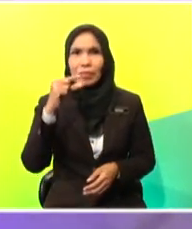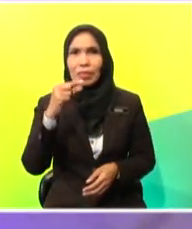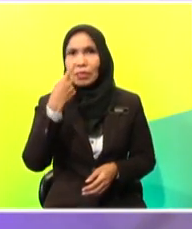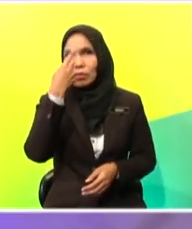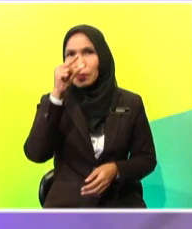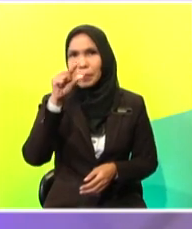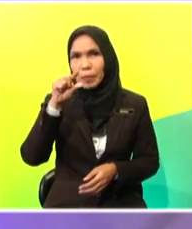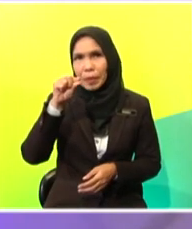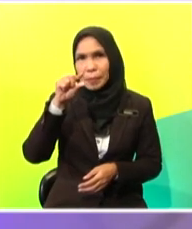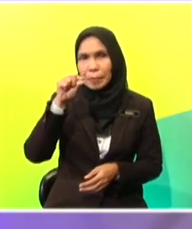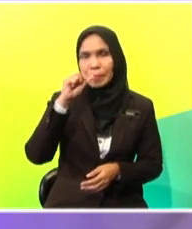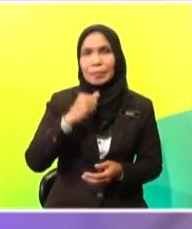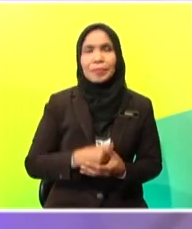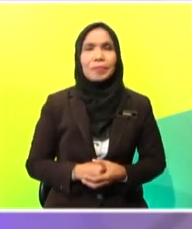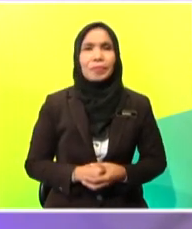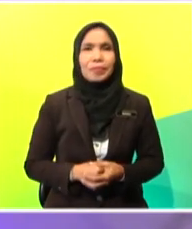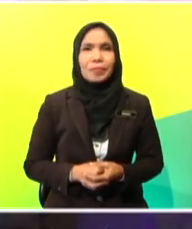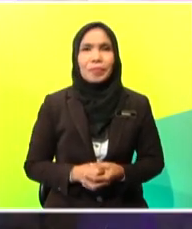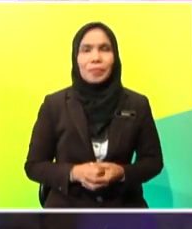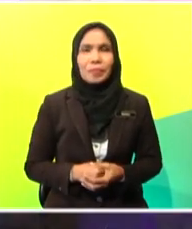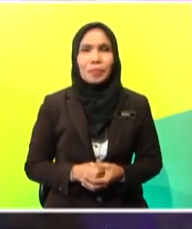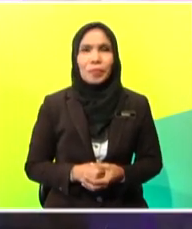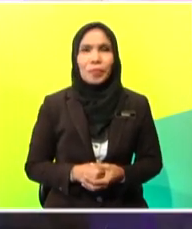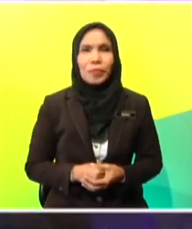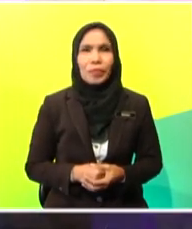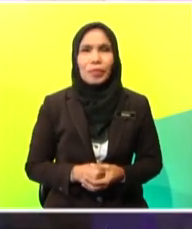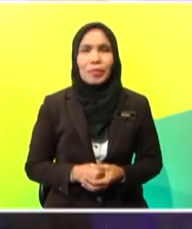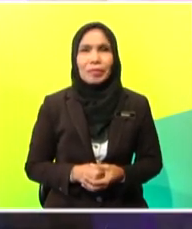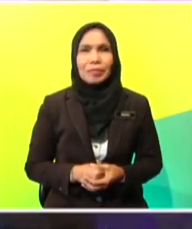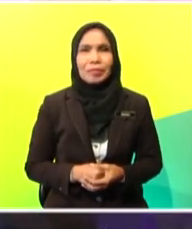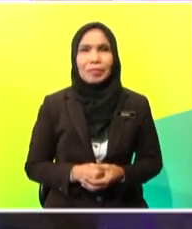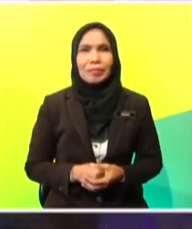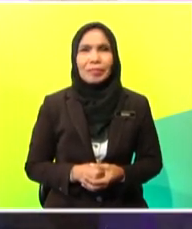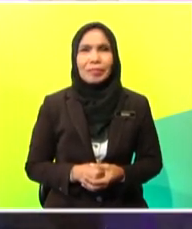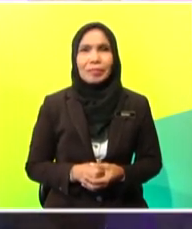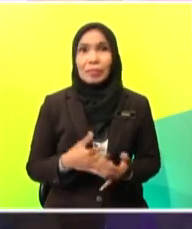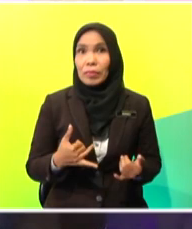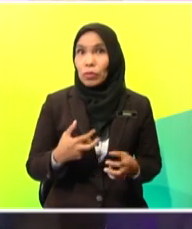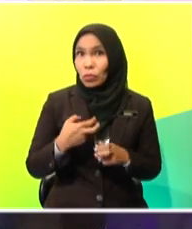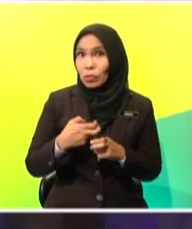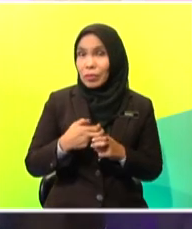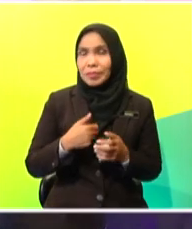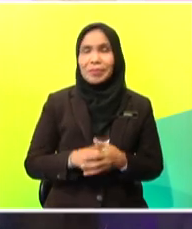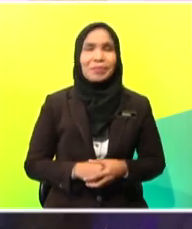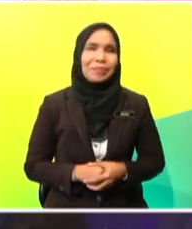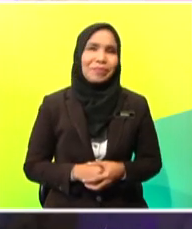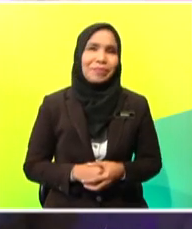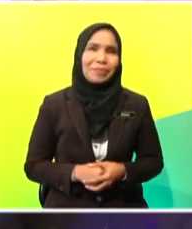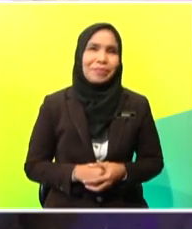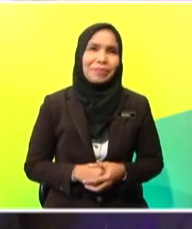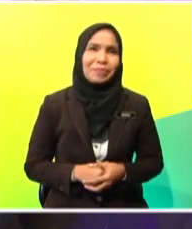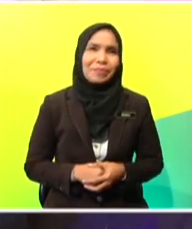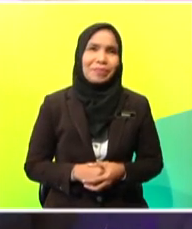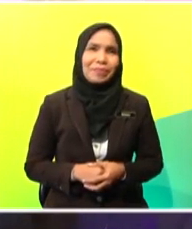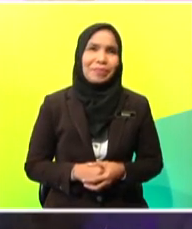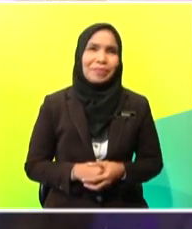game betul oke Aceh Bunga bagi yang susah lagi lah enggak gue subuh Iya kan kalian ada